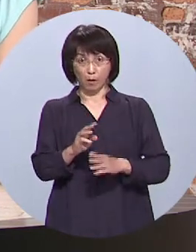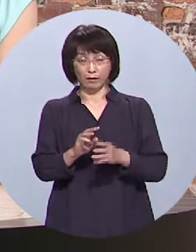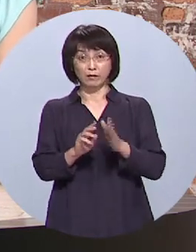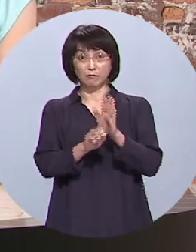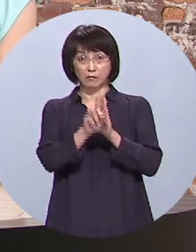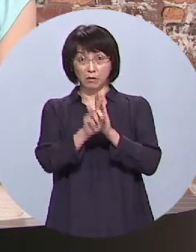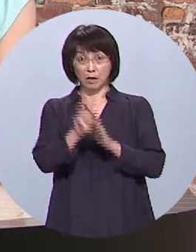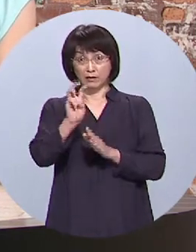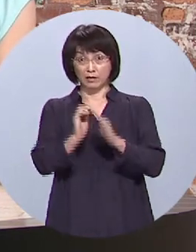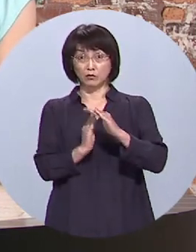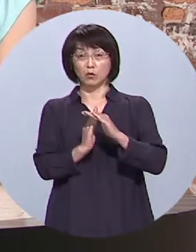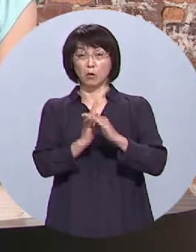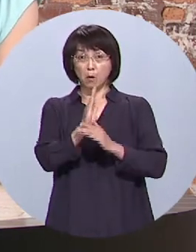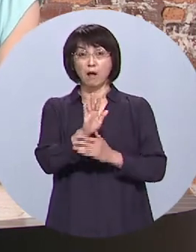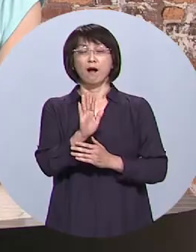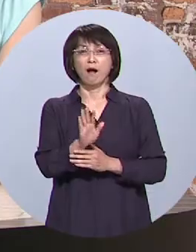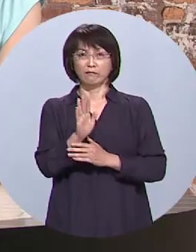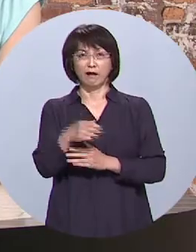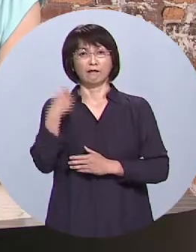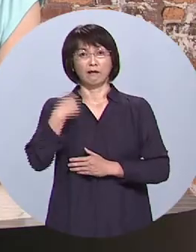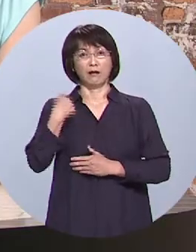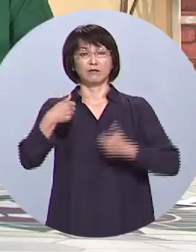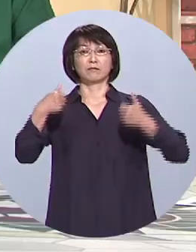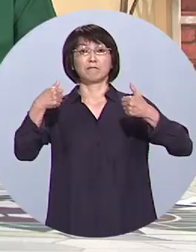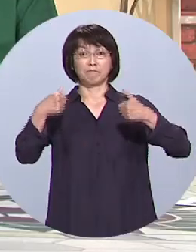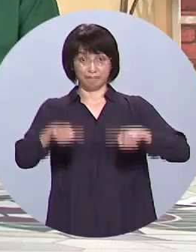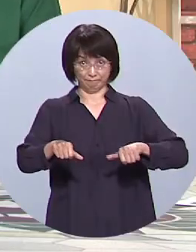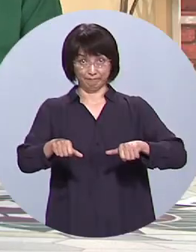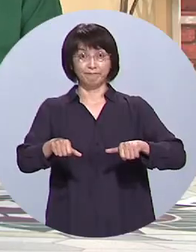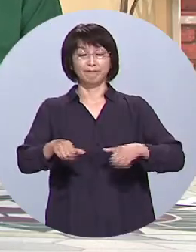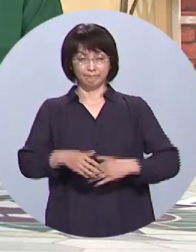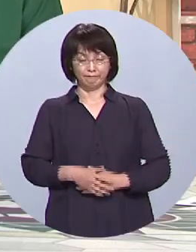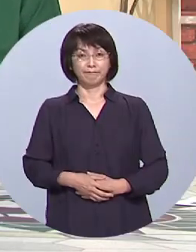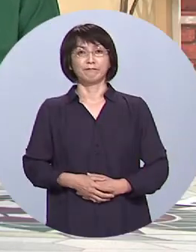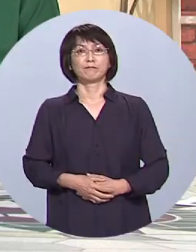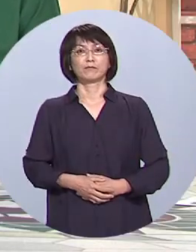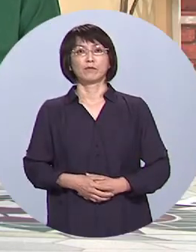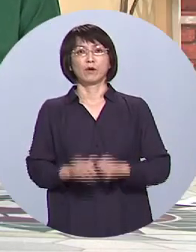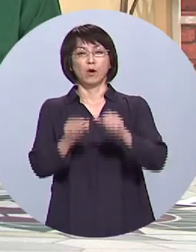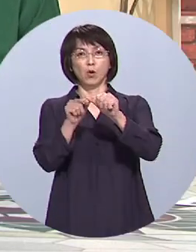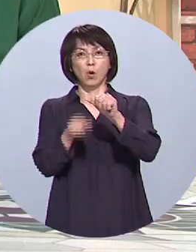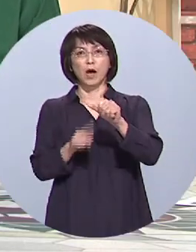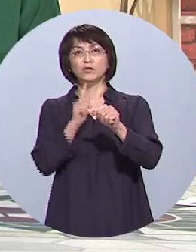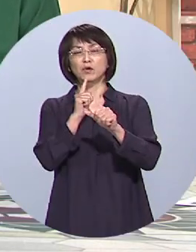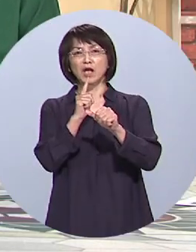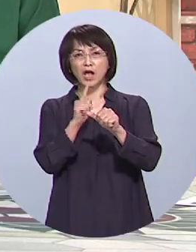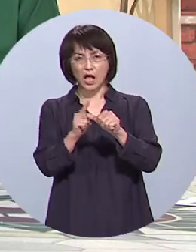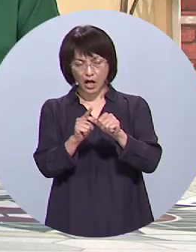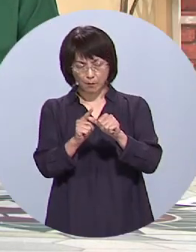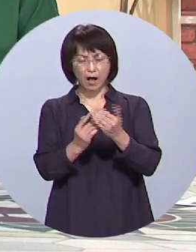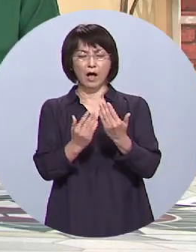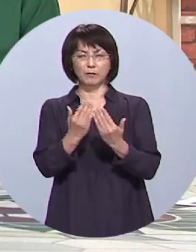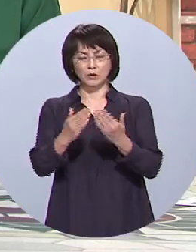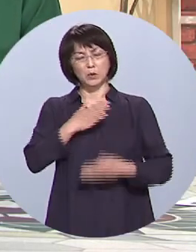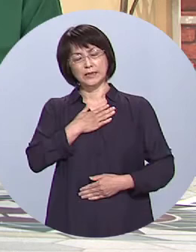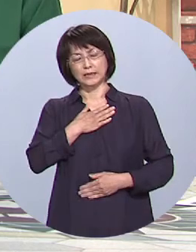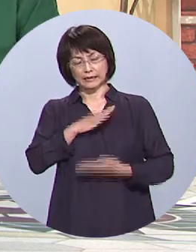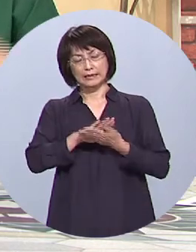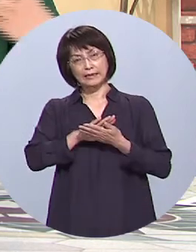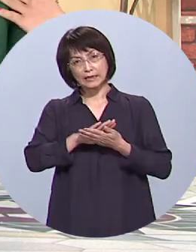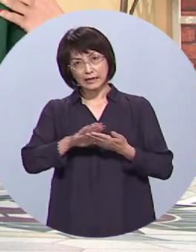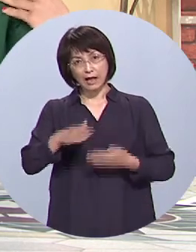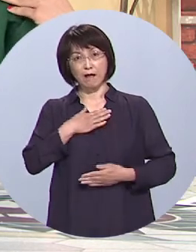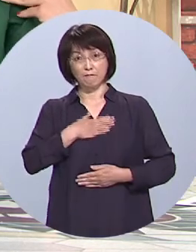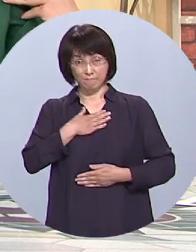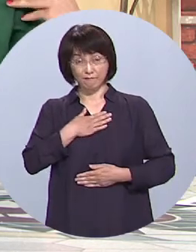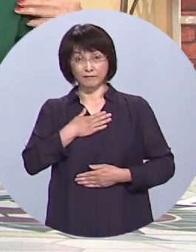日があるってもうね、夏ですよ。 ほぼ夏って感じですけど、まあ、5月といえば新緑の季節ですけど、はい、お隣ご覧ください。もう